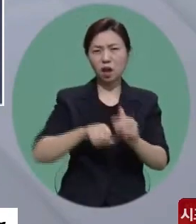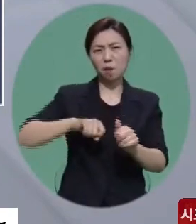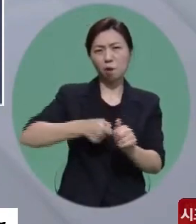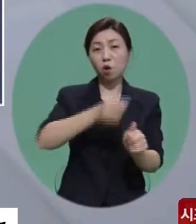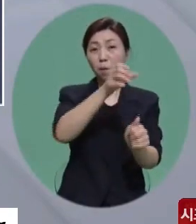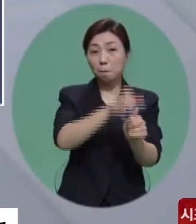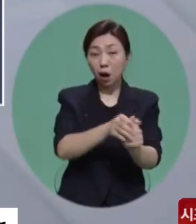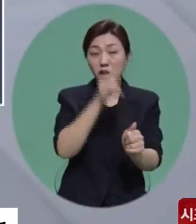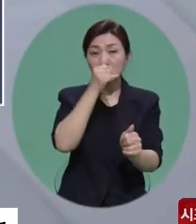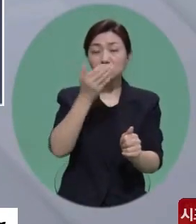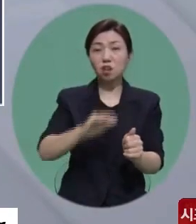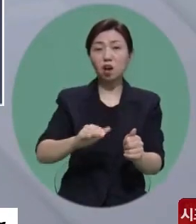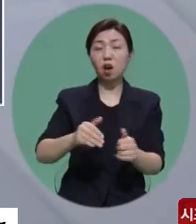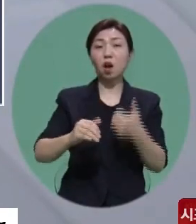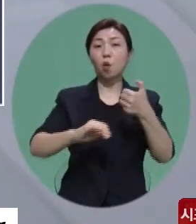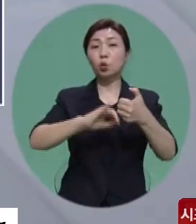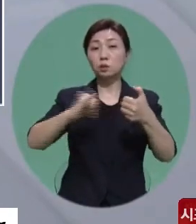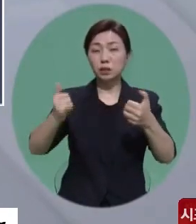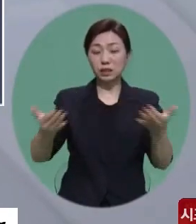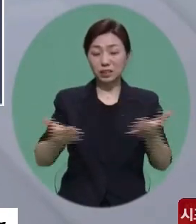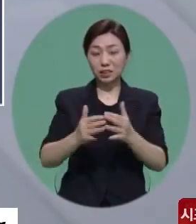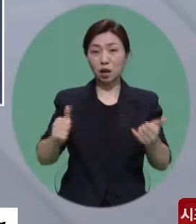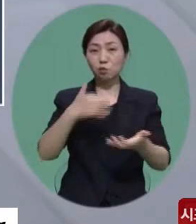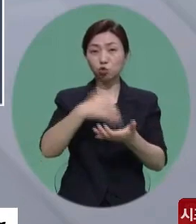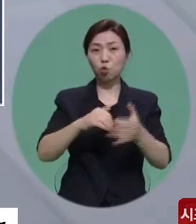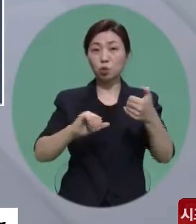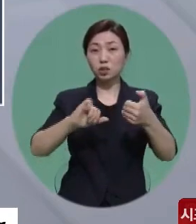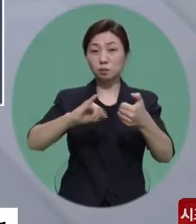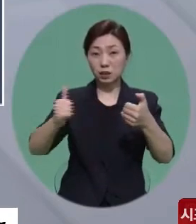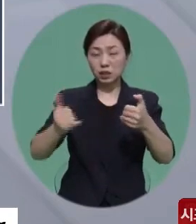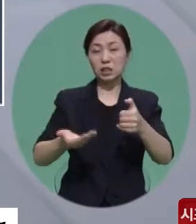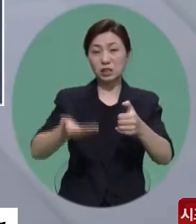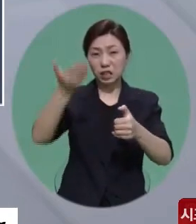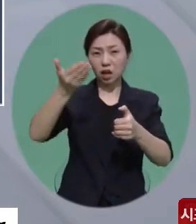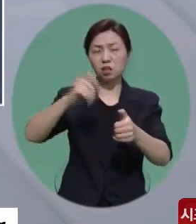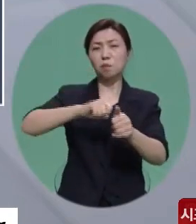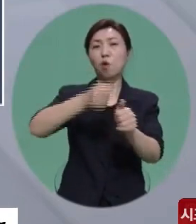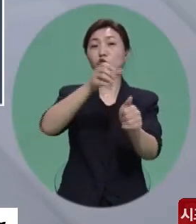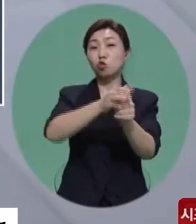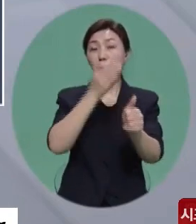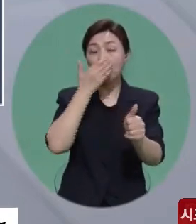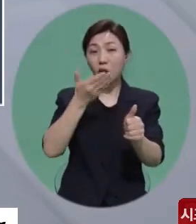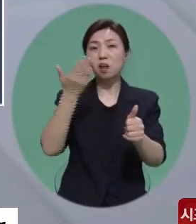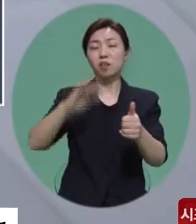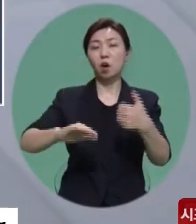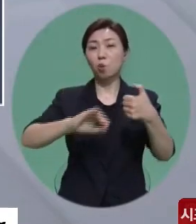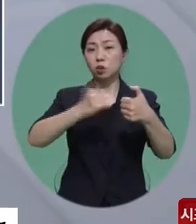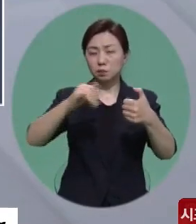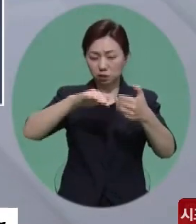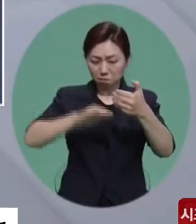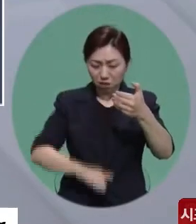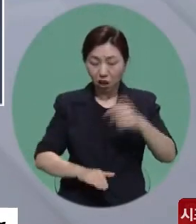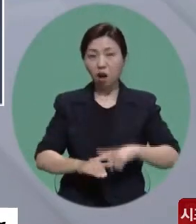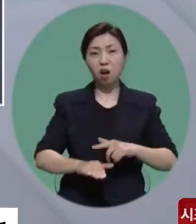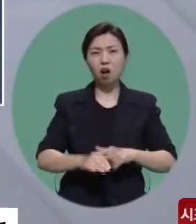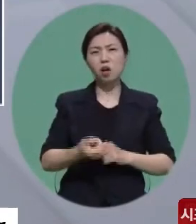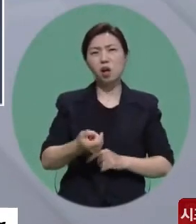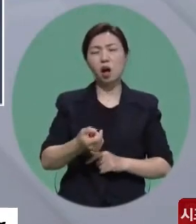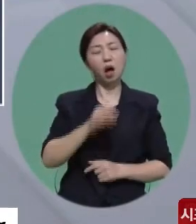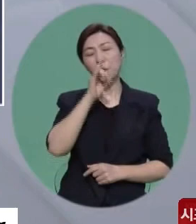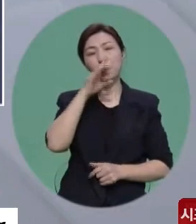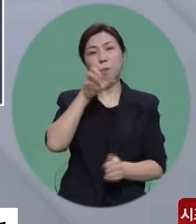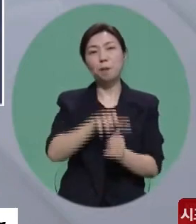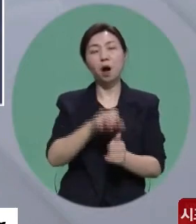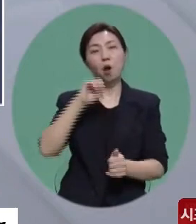미만은 유예되고 5인 미만은 지금 이제 제외됐단 말이에요. 그런데 대기업이나 5인 미만 사업장이나 사람